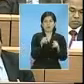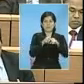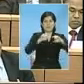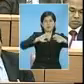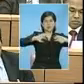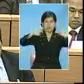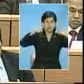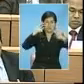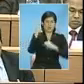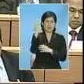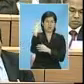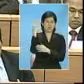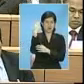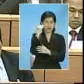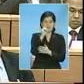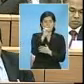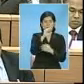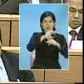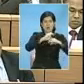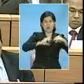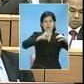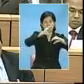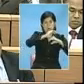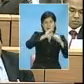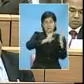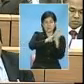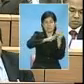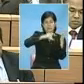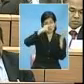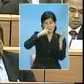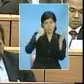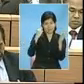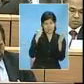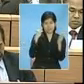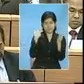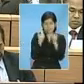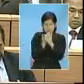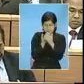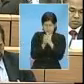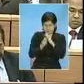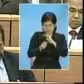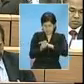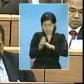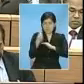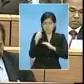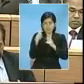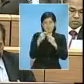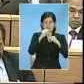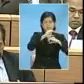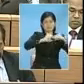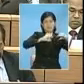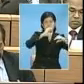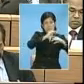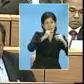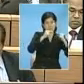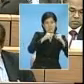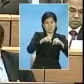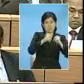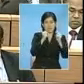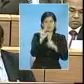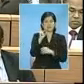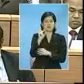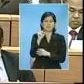ๆว่าโครงการไทยเข้มแข็งนั้นมีการเรียกรับเงินใต้โต๊ะทุริตคอร์รัปชันถึงกนการละ 30%บ้างหา